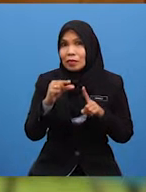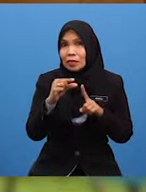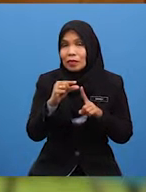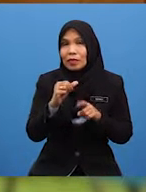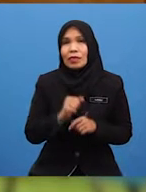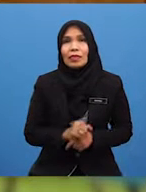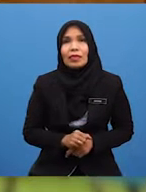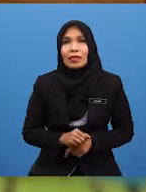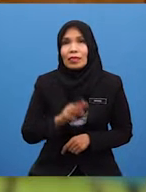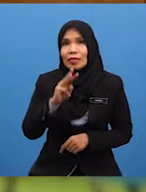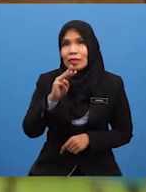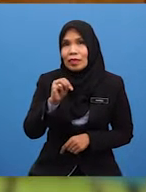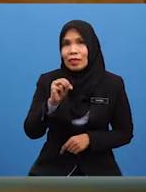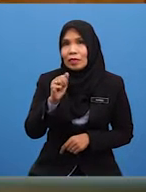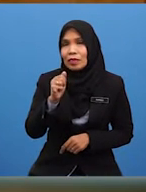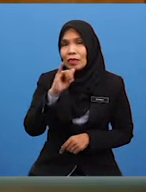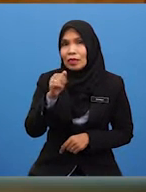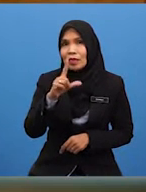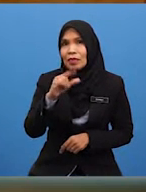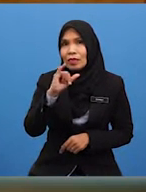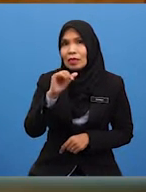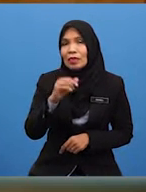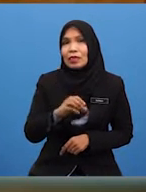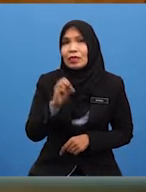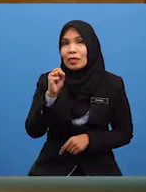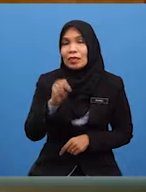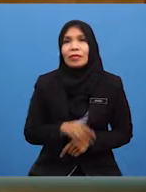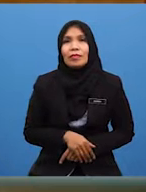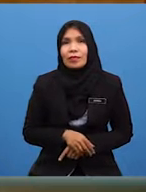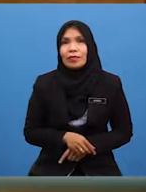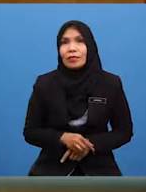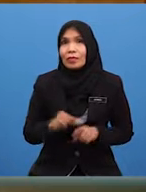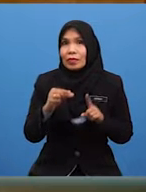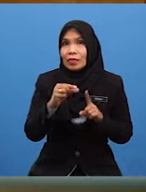M-A-J-L-I-S. Majlis. Tembok.